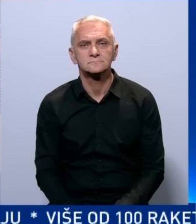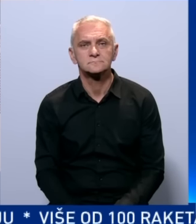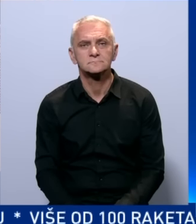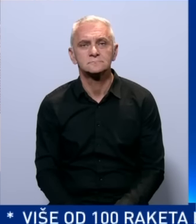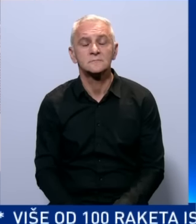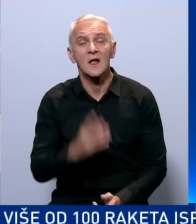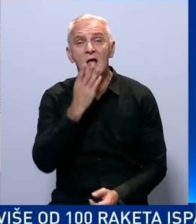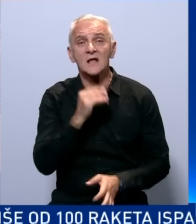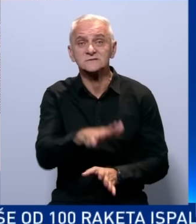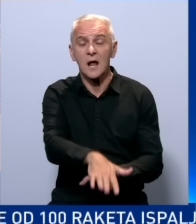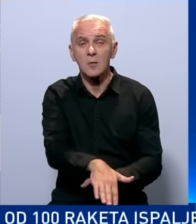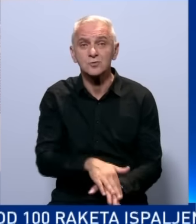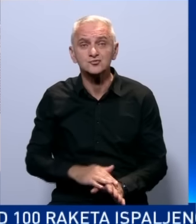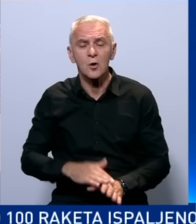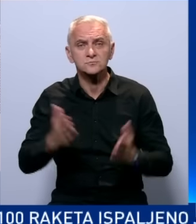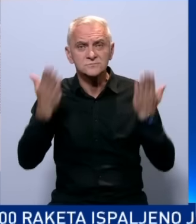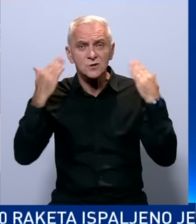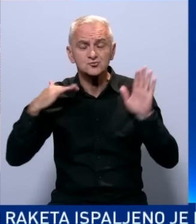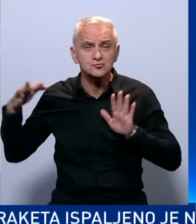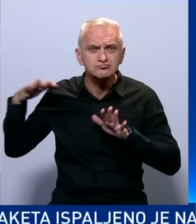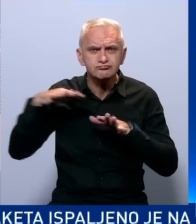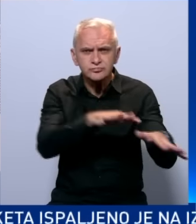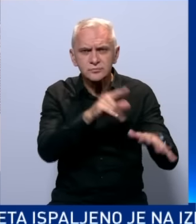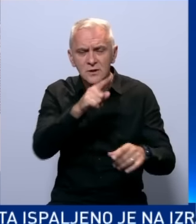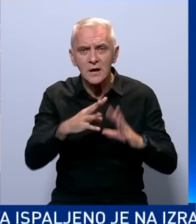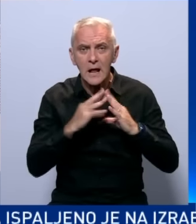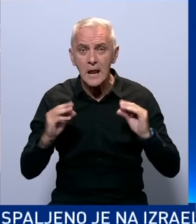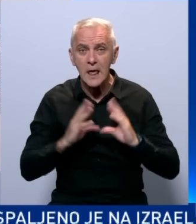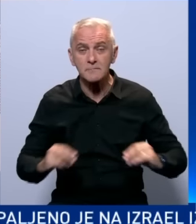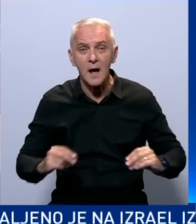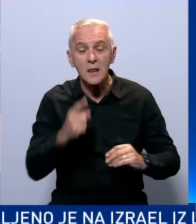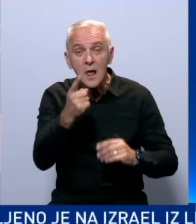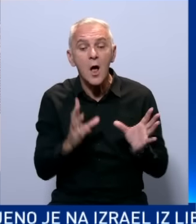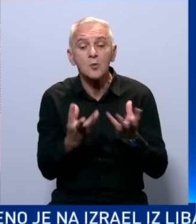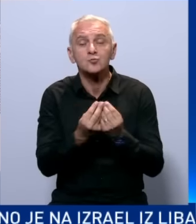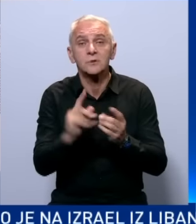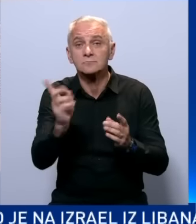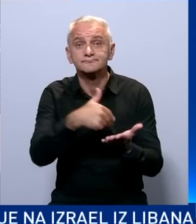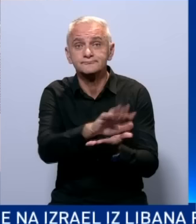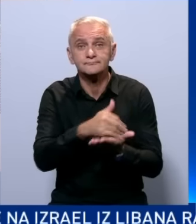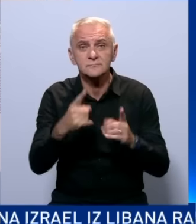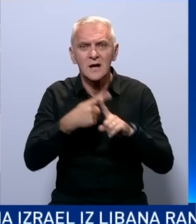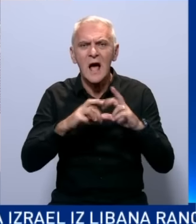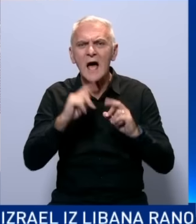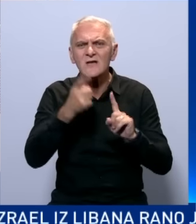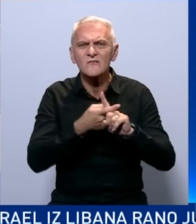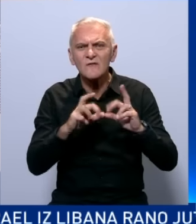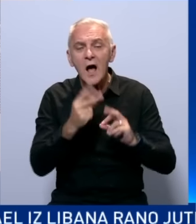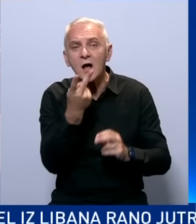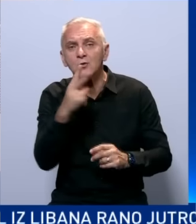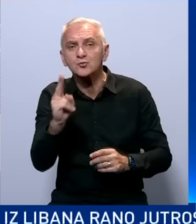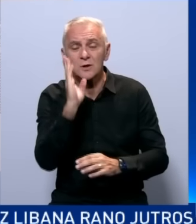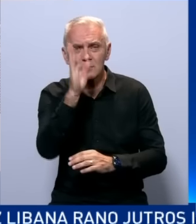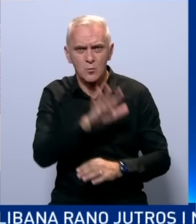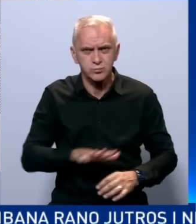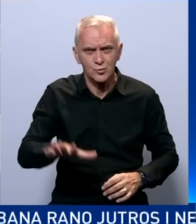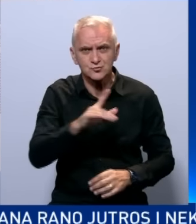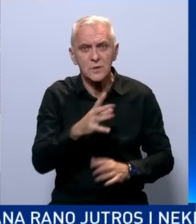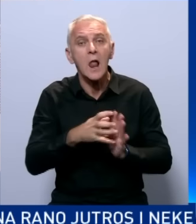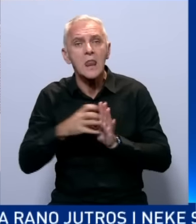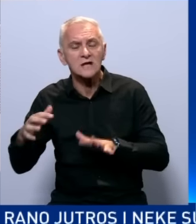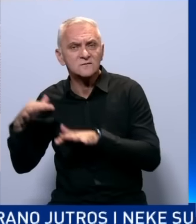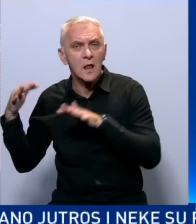Izrael je pokrenuo zračne napade na Liban i ograničava okupljanja u gradu Haifi i drugim sjevernim područjima, dok nastavlja napadati